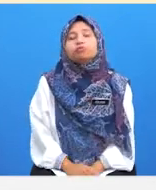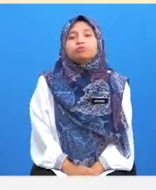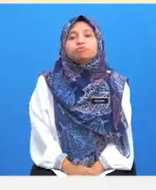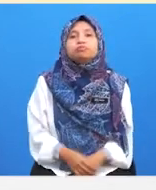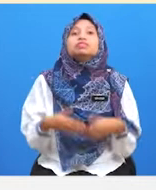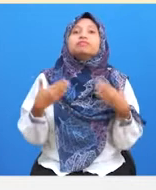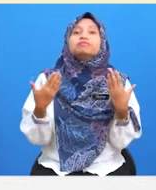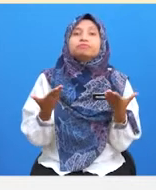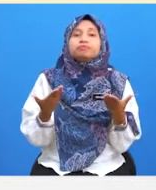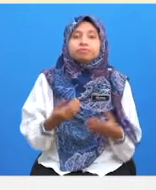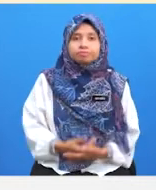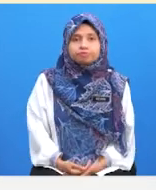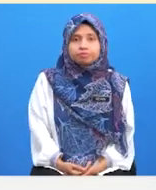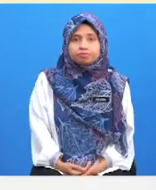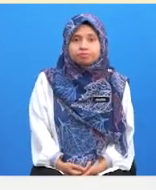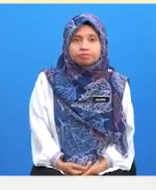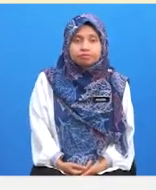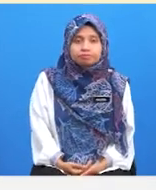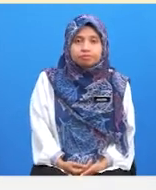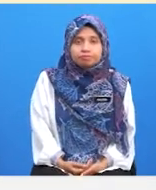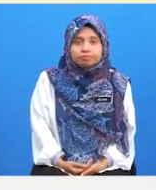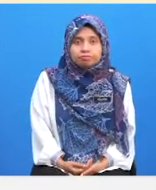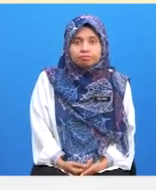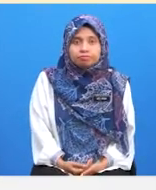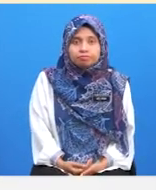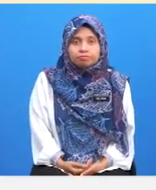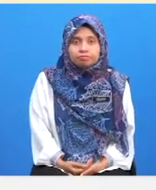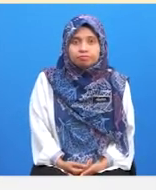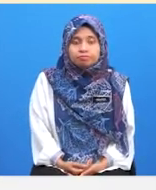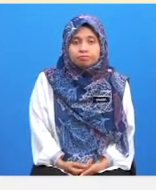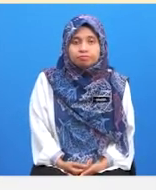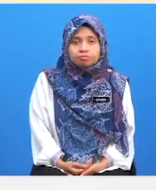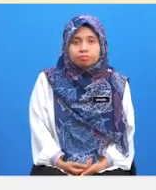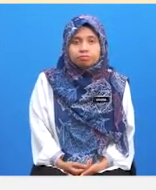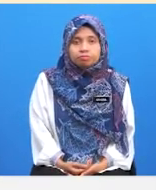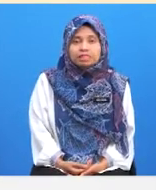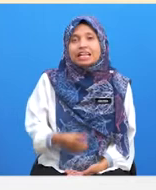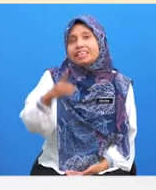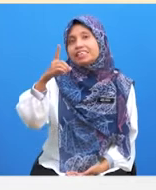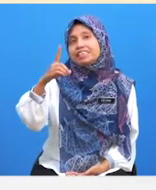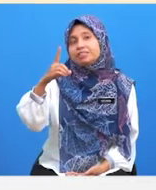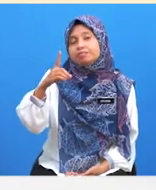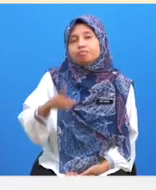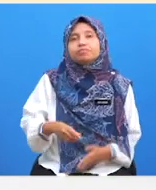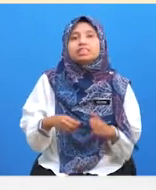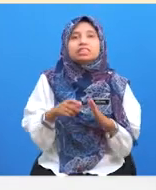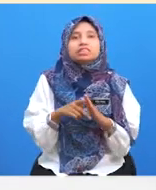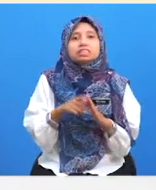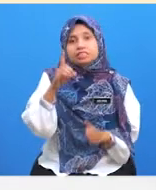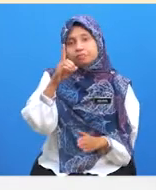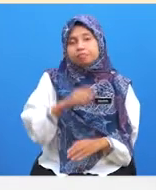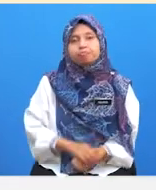ekonomi Halo HP dijawab MW jawabannya adalah di kesukaran